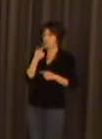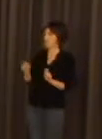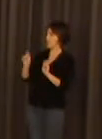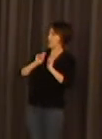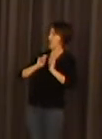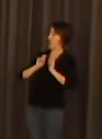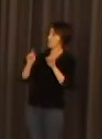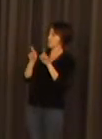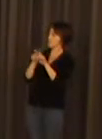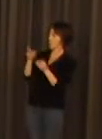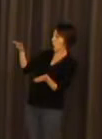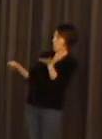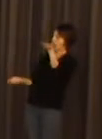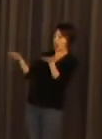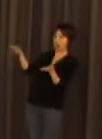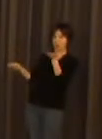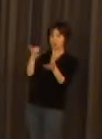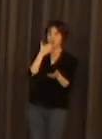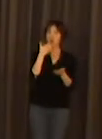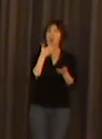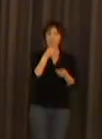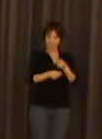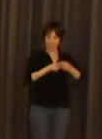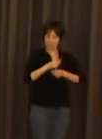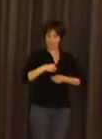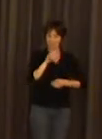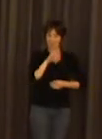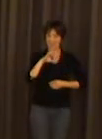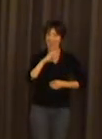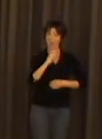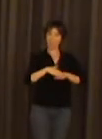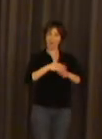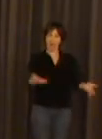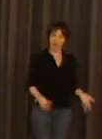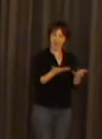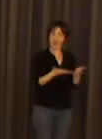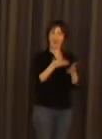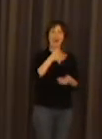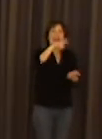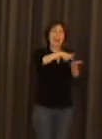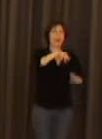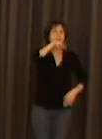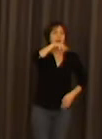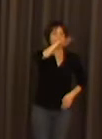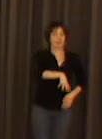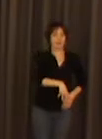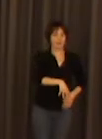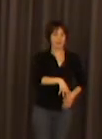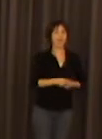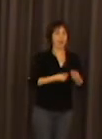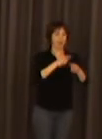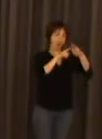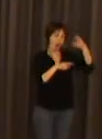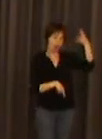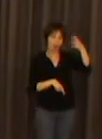de paral·lelisme entre què fem per la llengua catalana des de l'Institut d'Estudis Catalans, què s'ha de fer per la llengua de signes